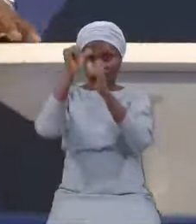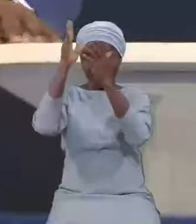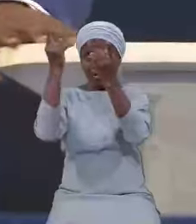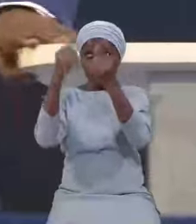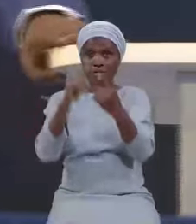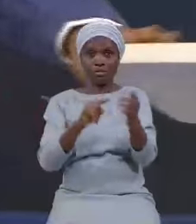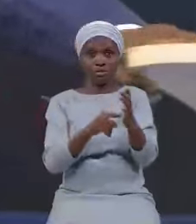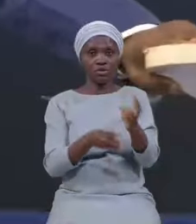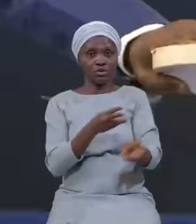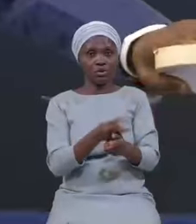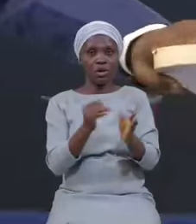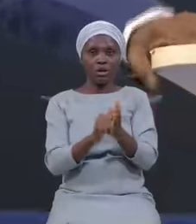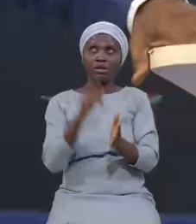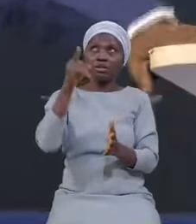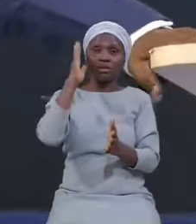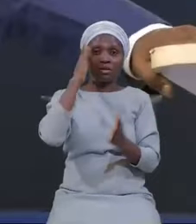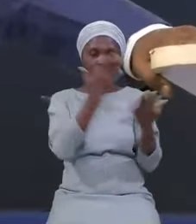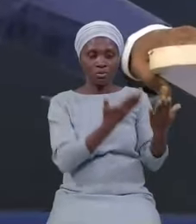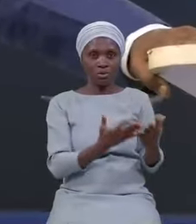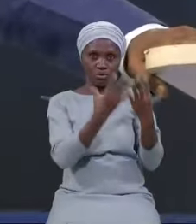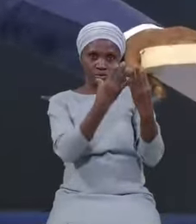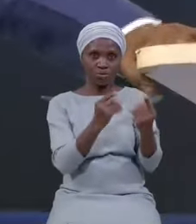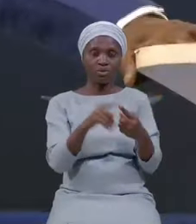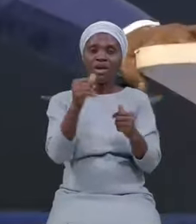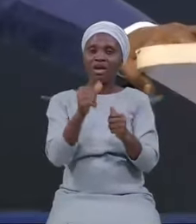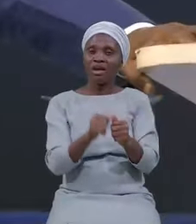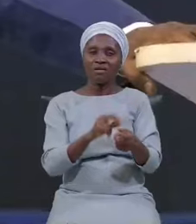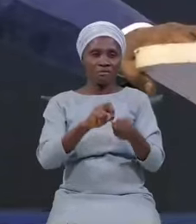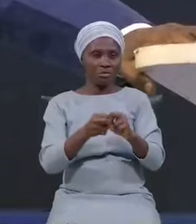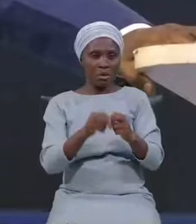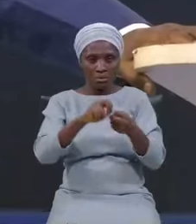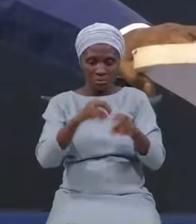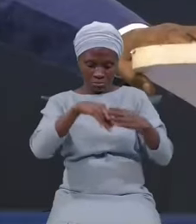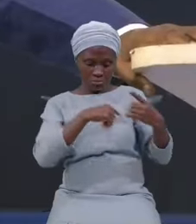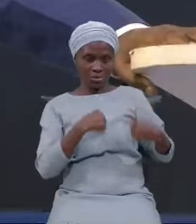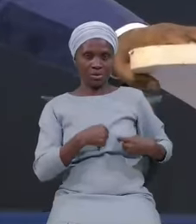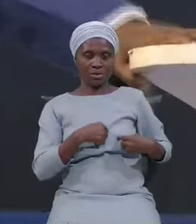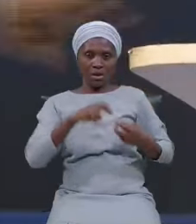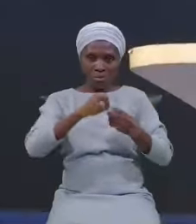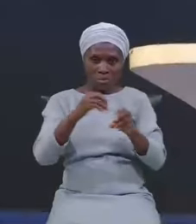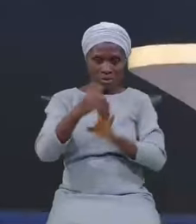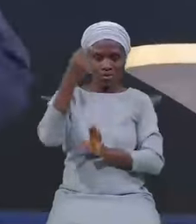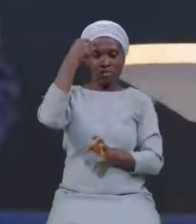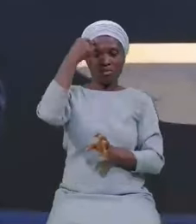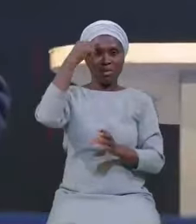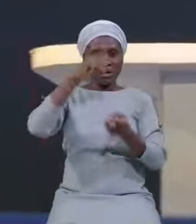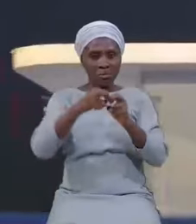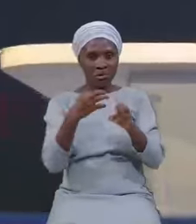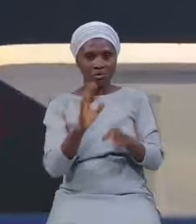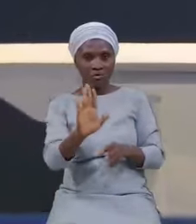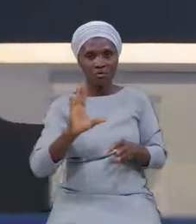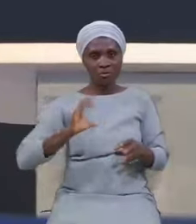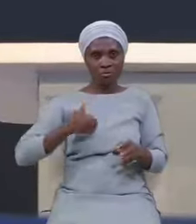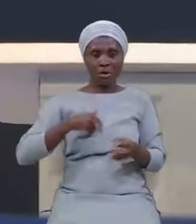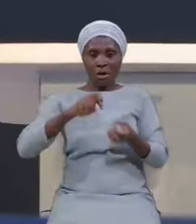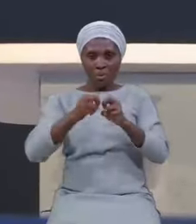à tout problème, problème du cœur, problème de l'esprit, problème de ton âme, problème de ton corps, problème